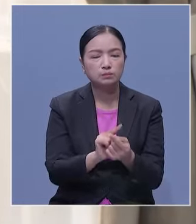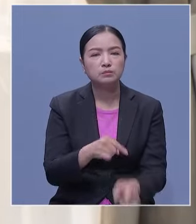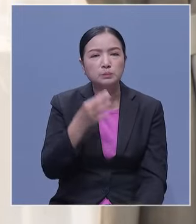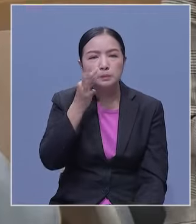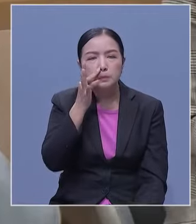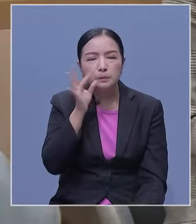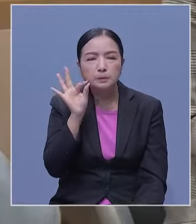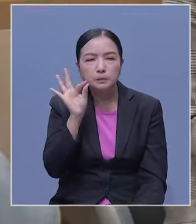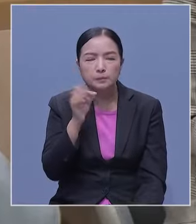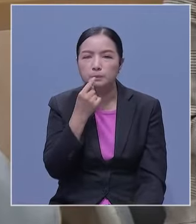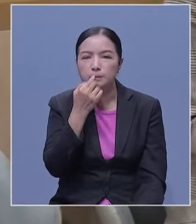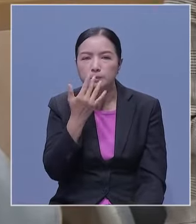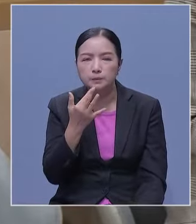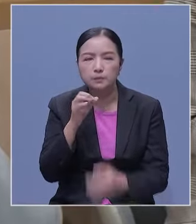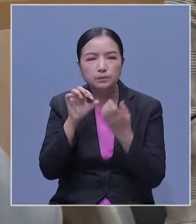เลือด